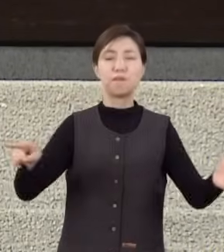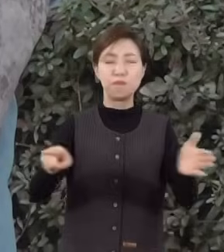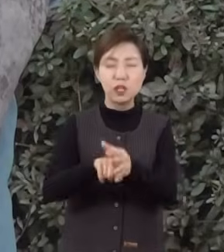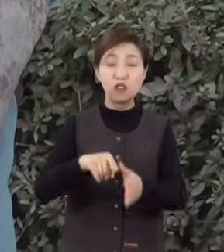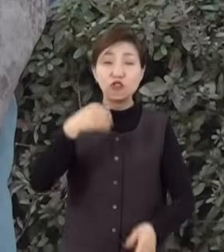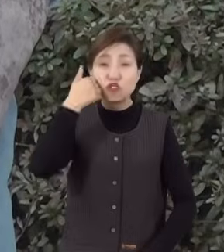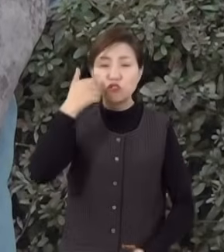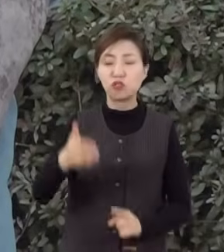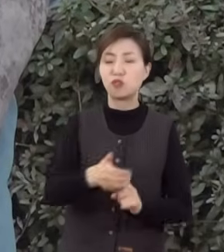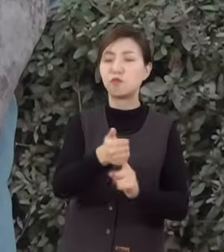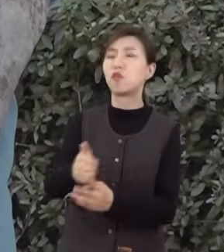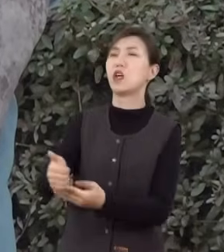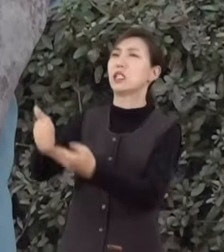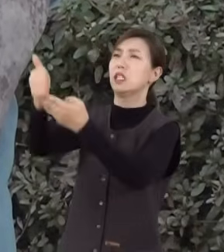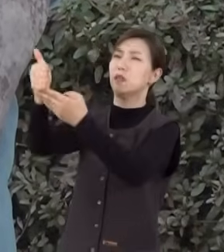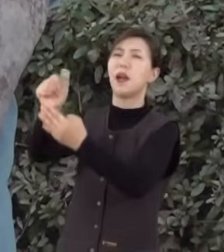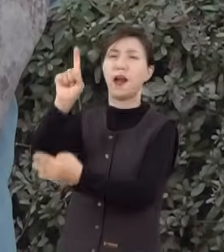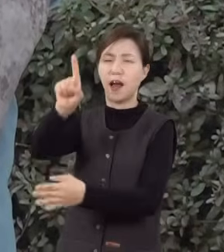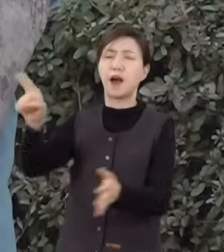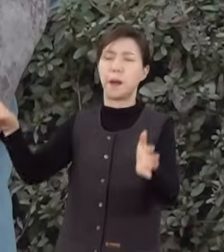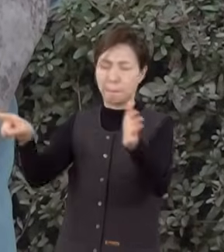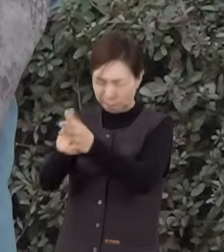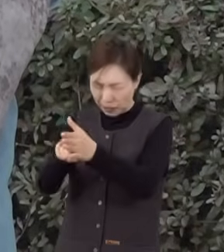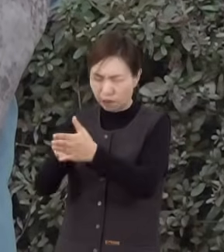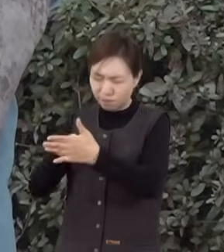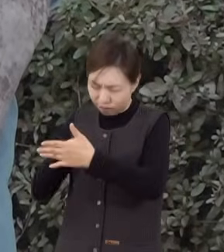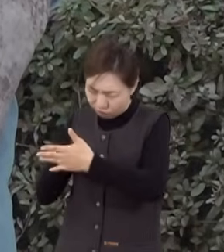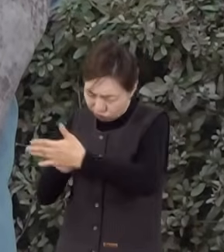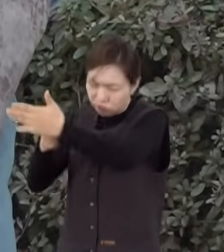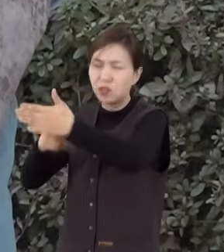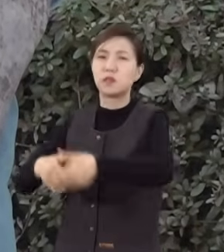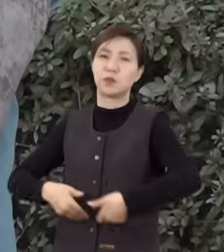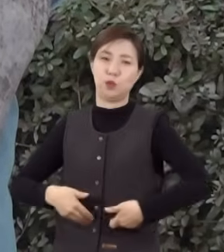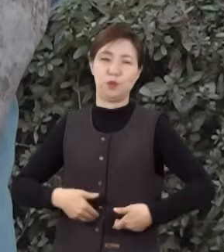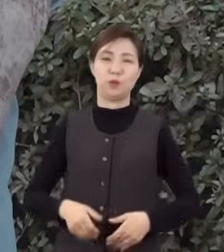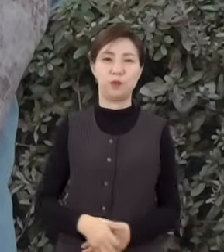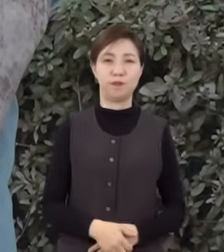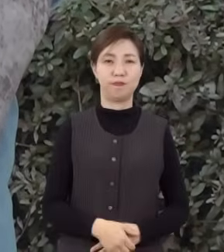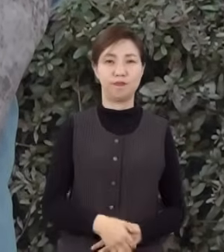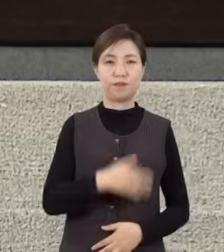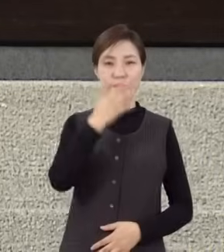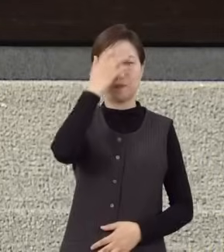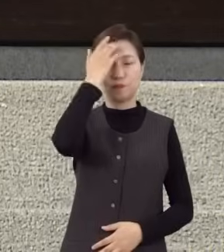돼요? 부처님, 오직 부처님께 의지할 뿐이에요.